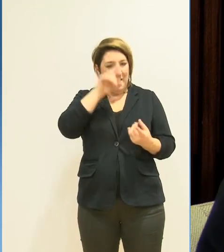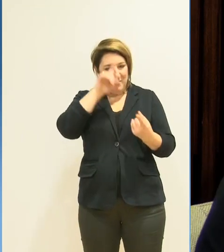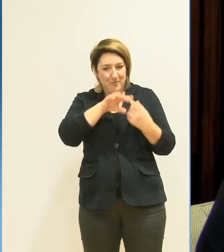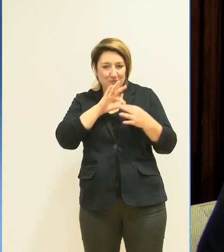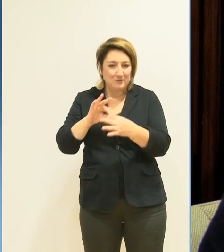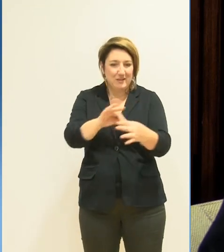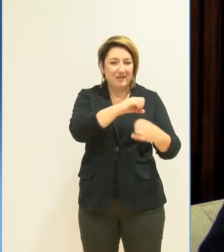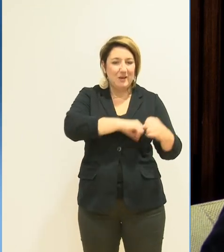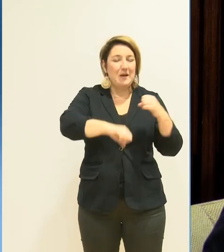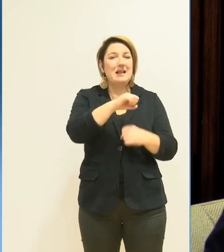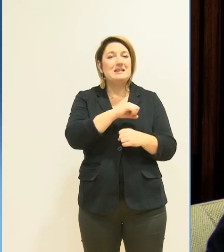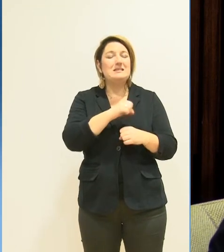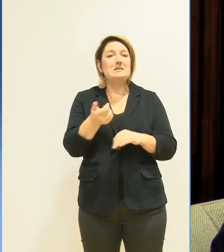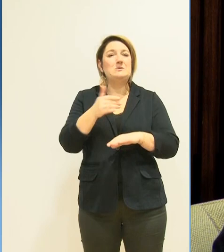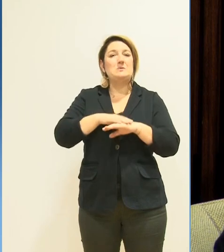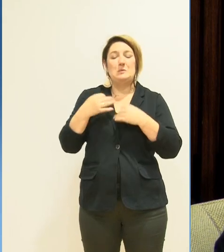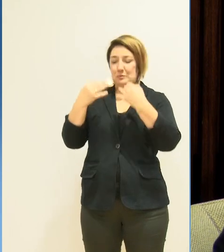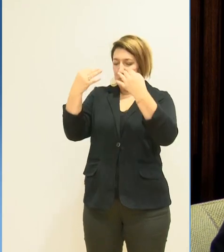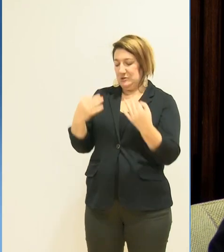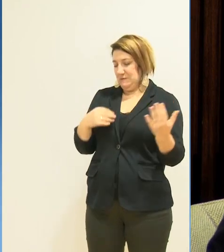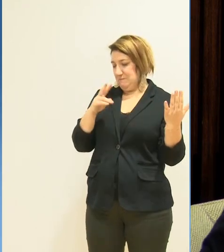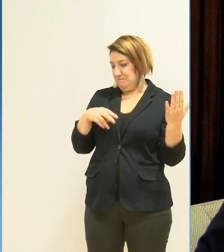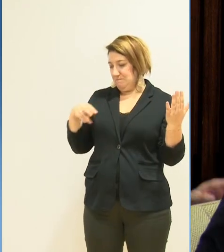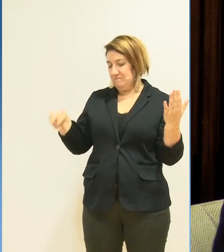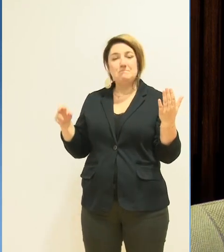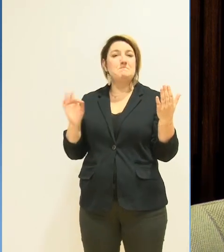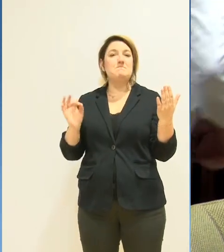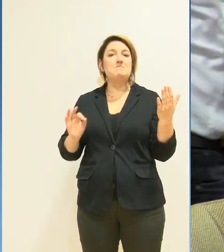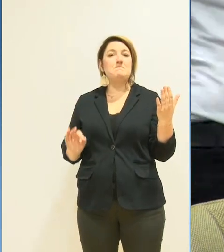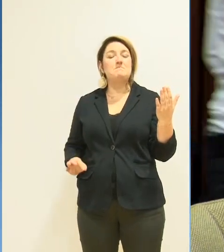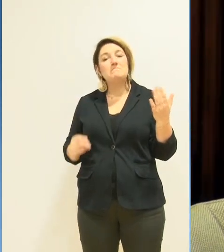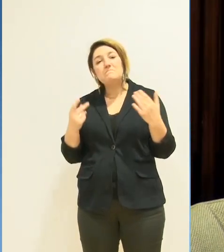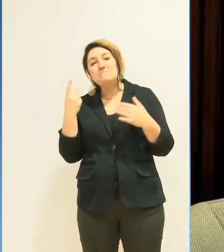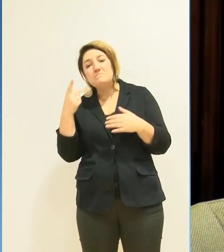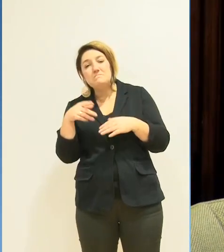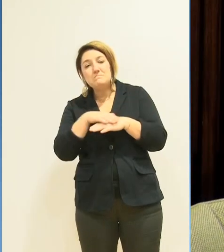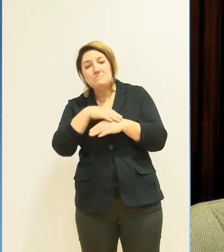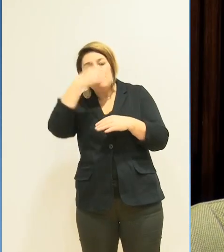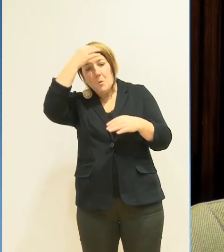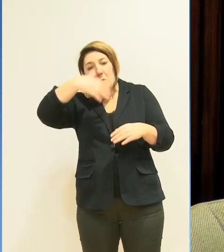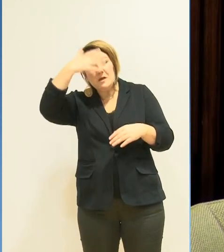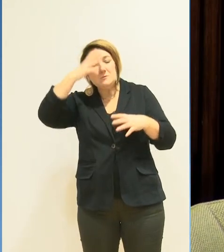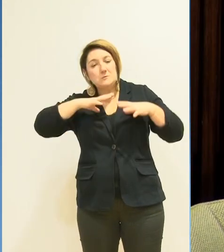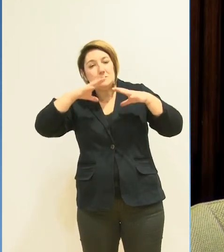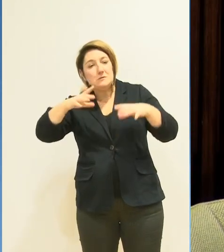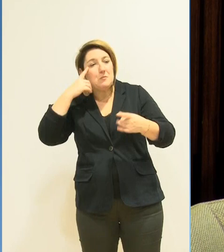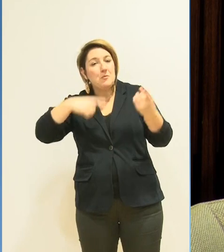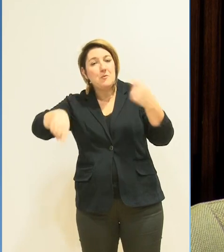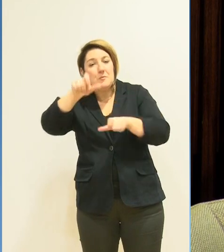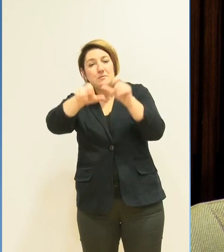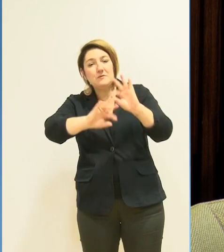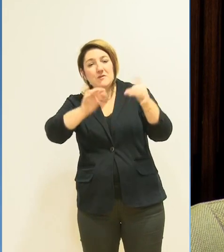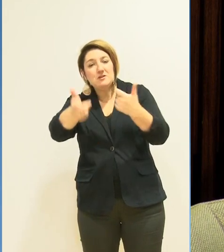ce n'est pas la lecture que nous faisons de votre budget où sont vos politiques audacieuses volontariste pour les plus fragiles